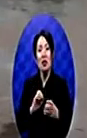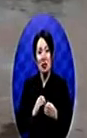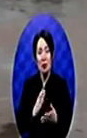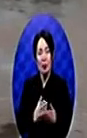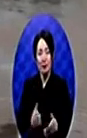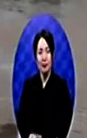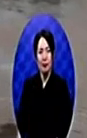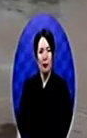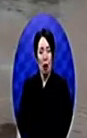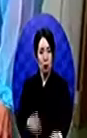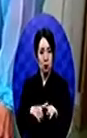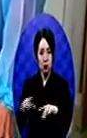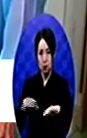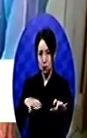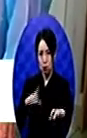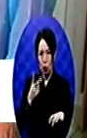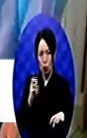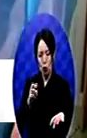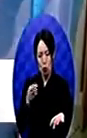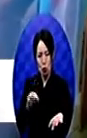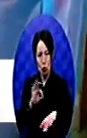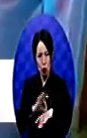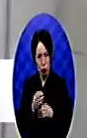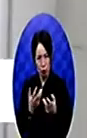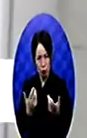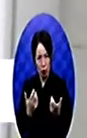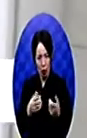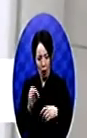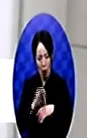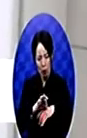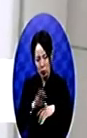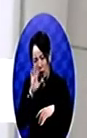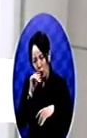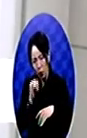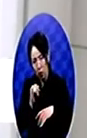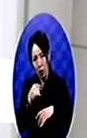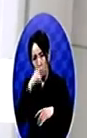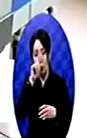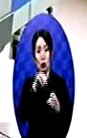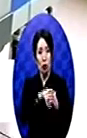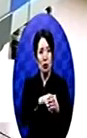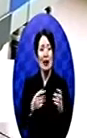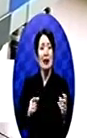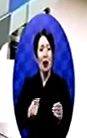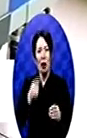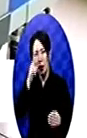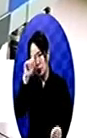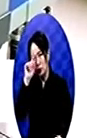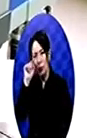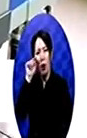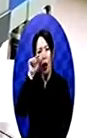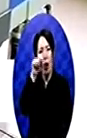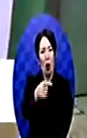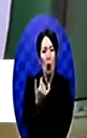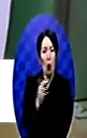За, орон нутгийн иргэд үе мөчний өвчээр өвчлөх нь их байдаг. Тэд ихэвчлэн өвчин хүндэрсний дараа эмнэлэгт ханддаг юм байна. Учир нь хотод ирж эмчилгээ хийхэд зардал мөнгө их гардаг